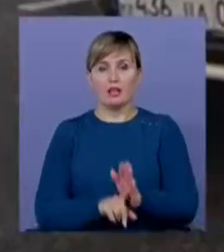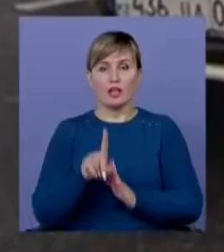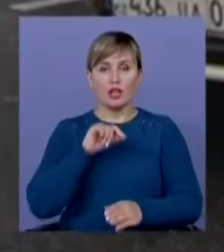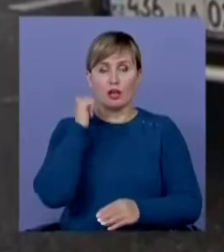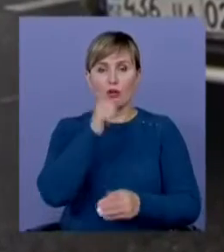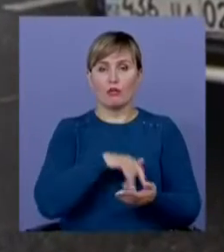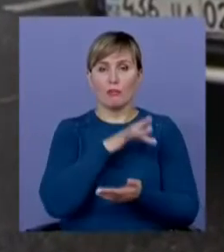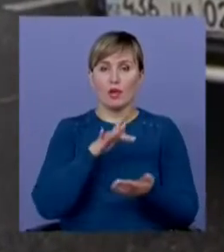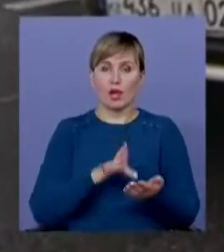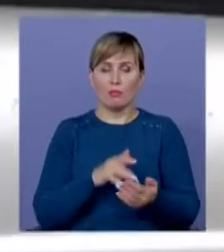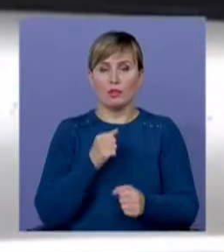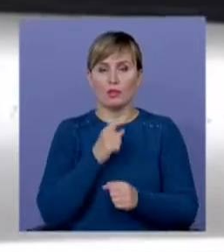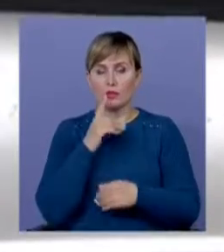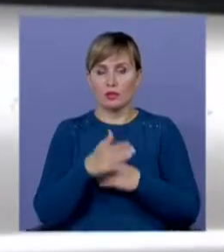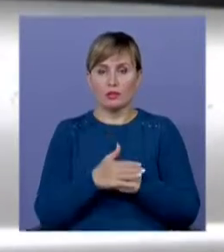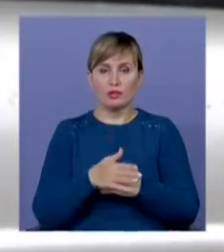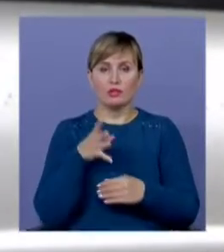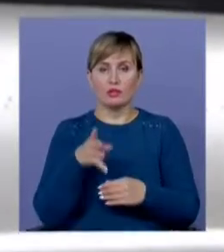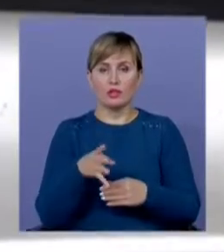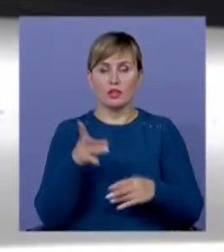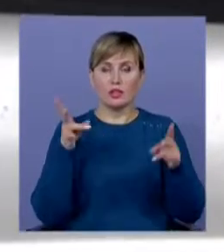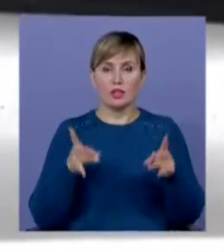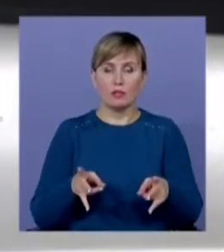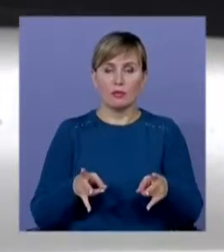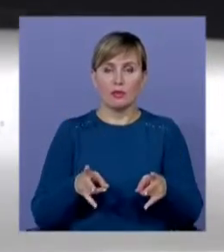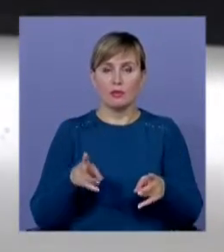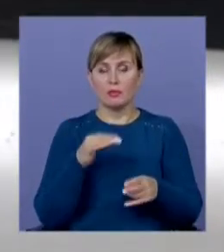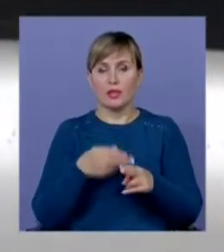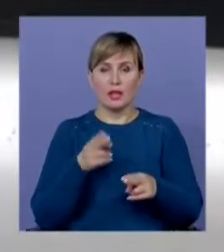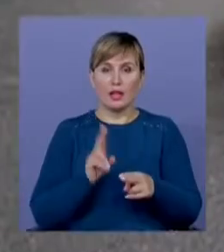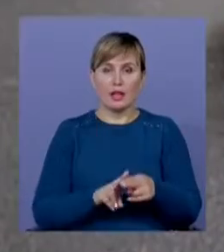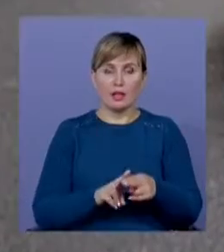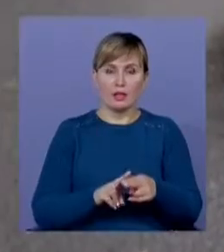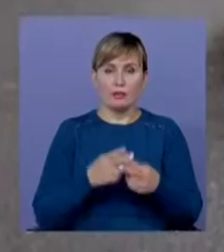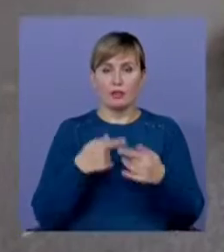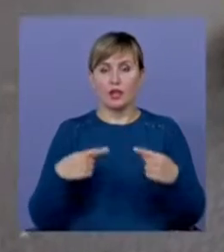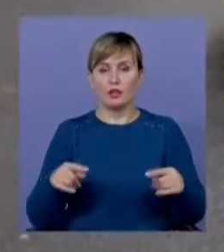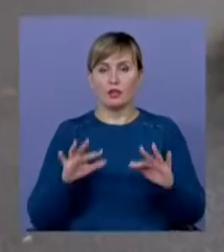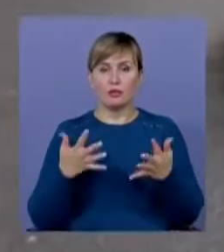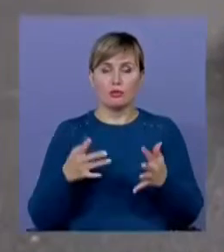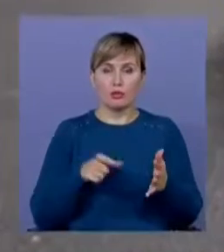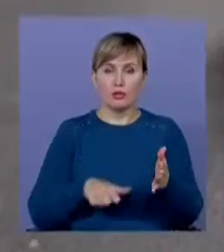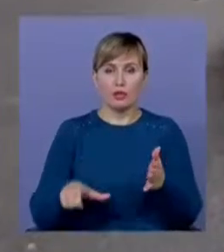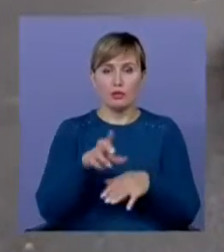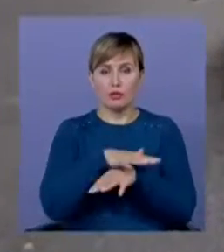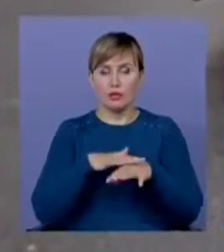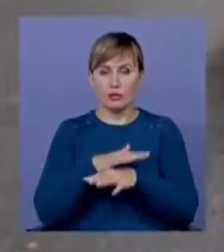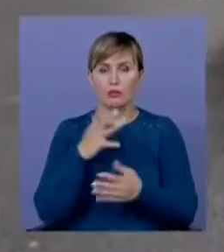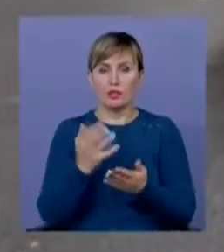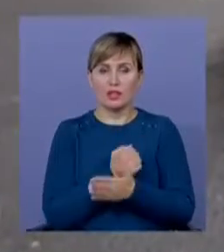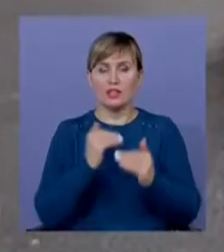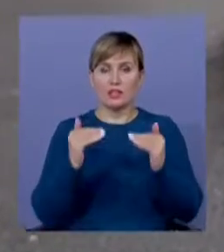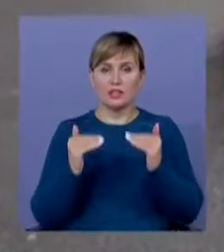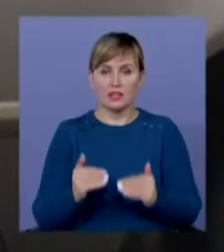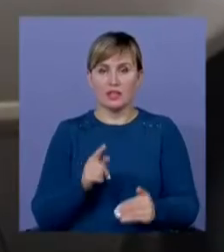года в мегаполисе совершено около 4000 ДТП. При этом летальные случаи на дорогах страны удалось снизить,